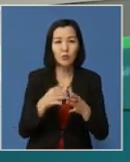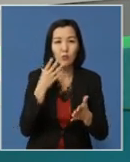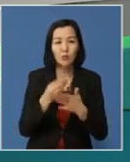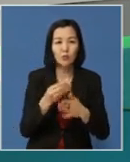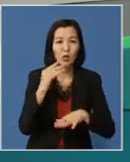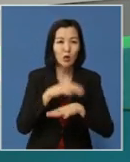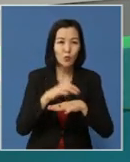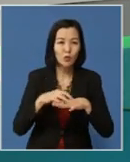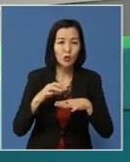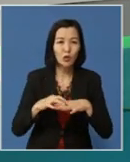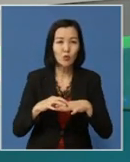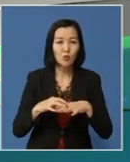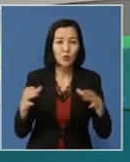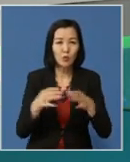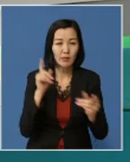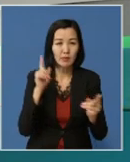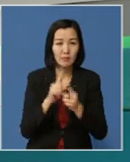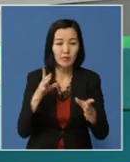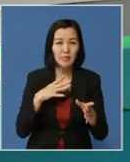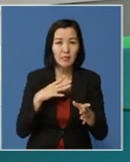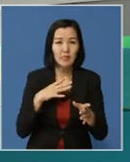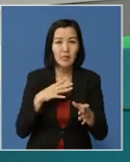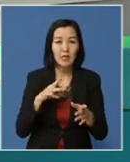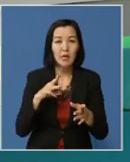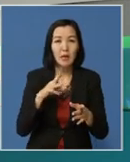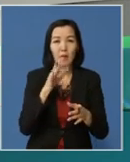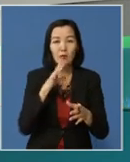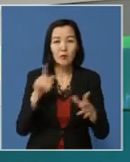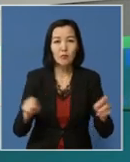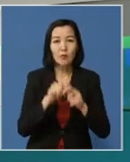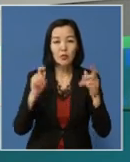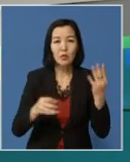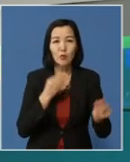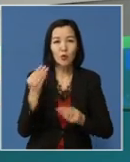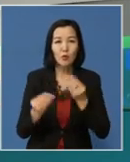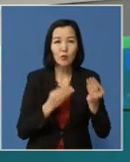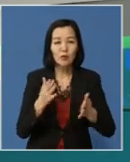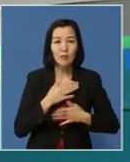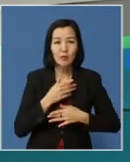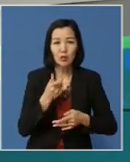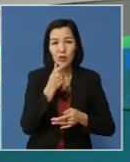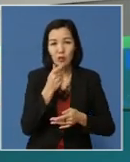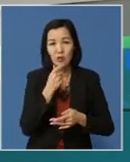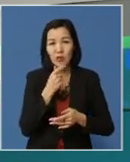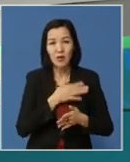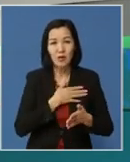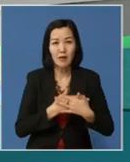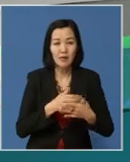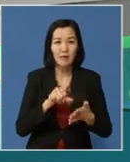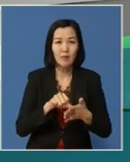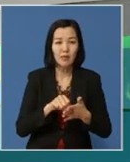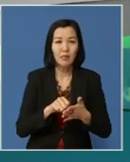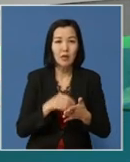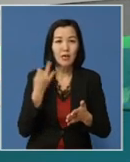алаңында Көкшетаудың Оқжетпесін қабылдады. Бұл кездесу маусым ашар ойын болғандықтан жерлестеріміз жанкүйерлері алдында аянып қалған жоқ. Тартысты